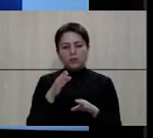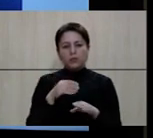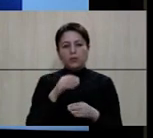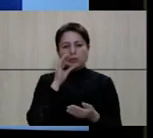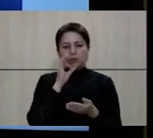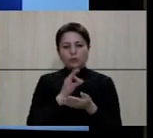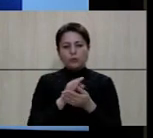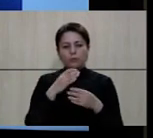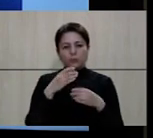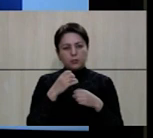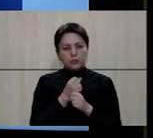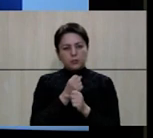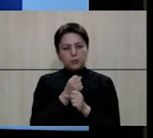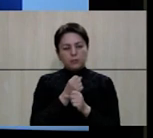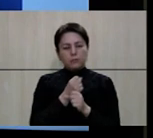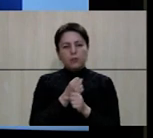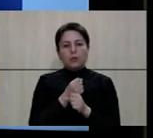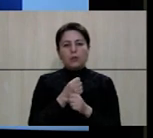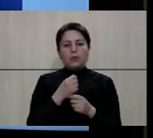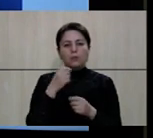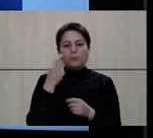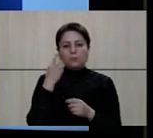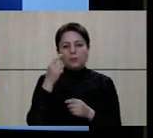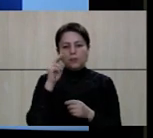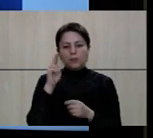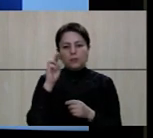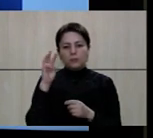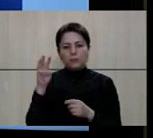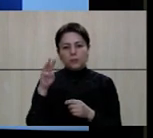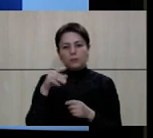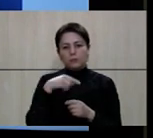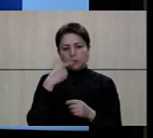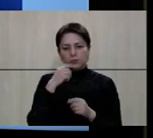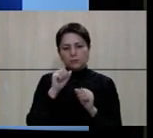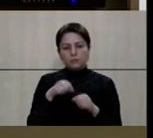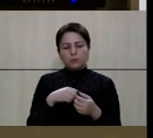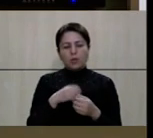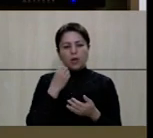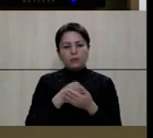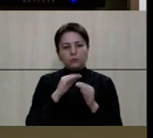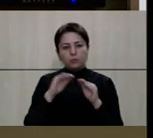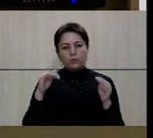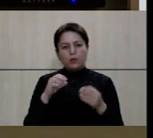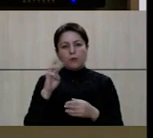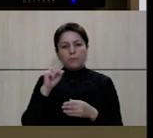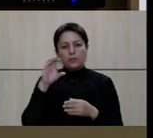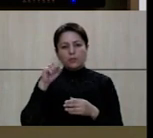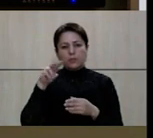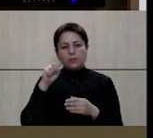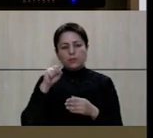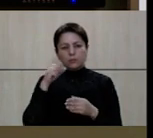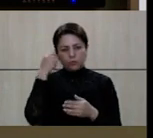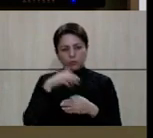buni biz qisqartirib, taqriban 1 kilometr deb aytsak bo'ladi. Aziz o'quvchilar, masala sizga tushunarli